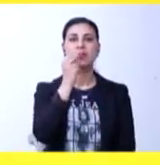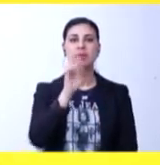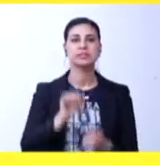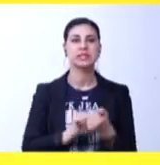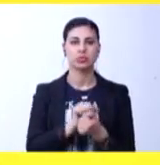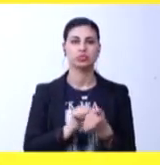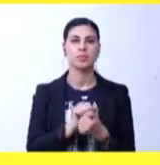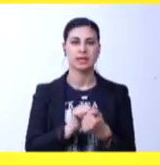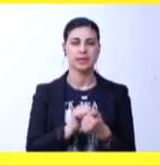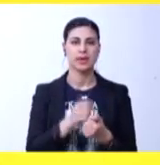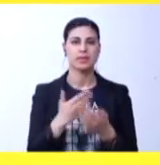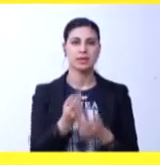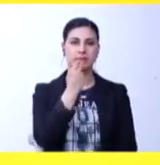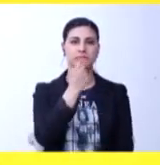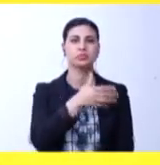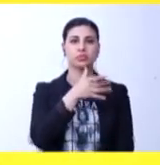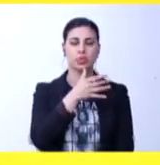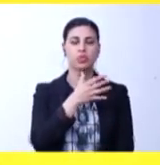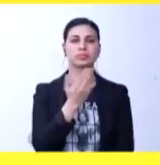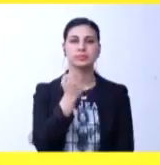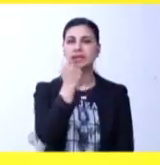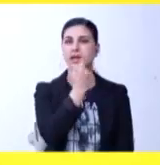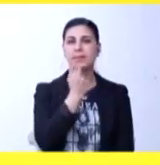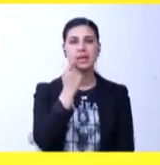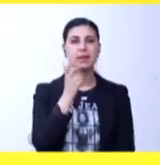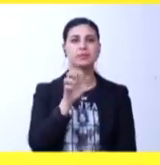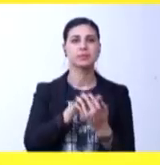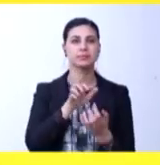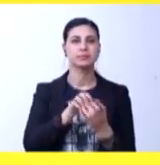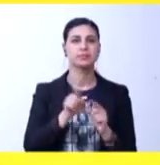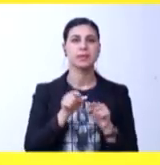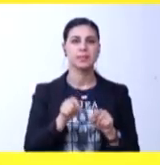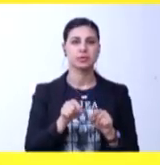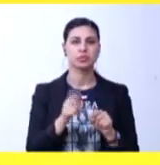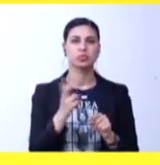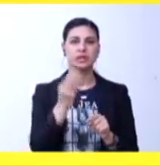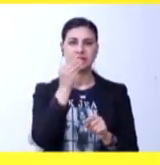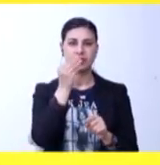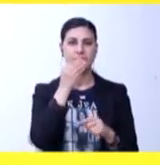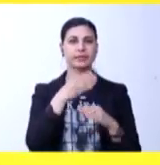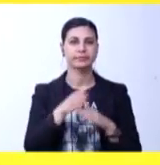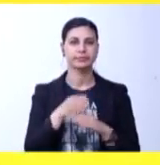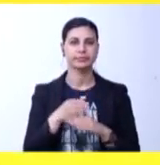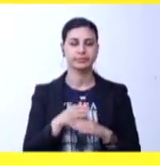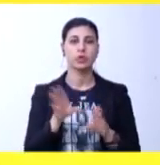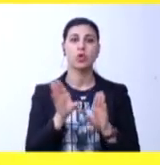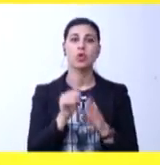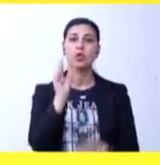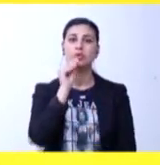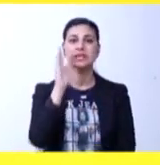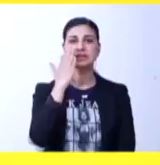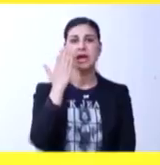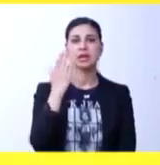დაქუცმაცებაზე, ვითვალისწინებთ იმას, რომ სწორედ კბილების დახმარებით ხდება ამ ფუნქციის შესრულება. როდესაც სარკეში